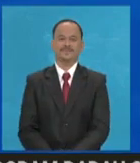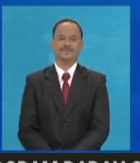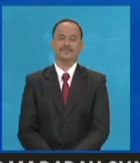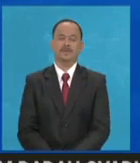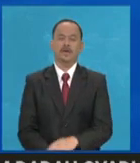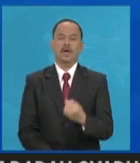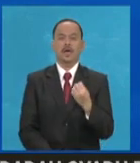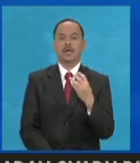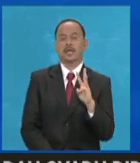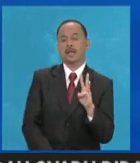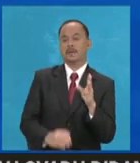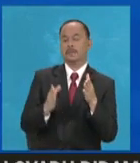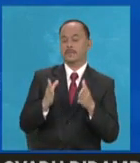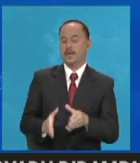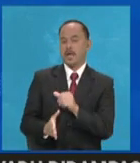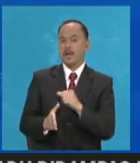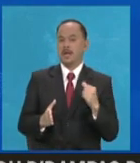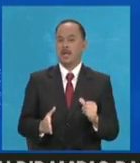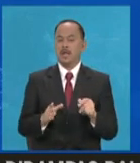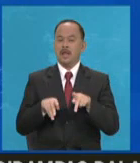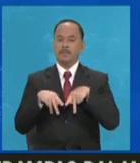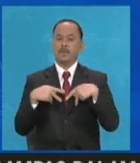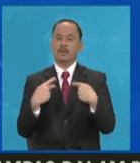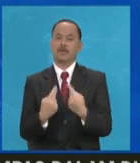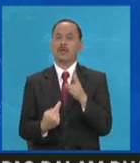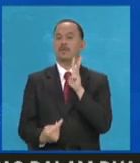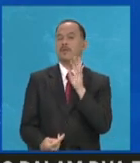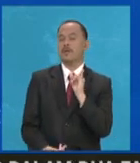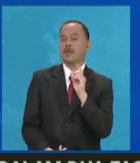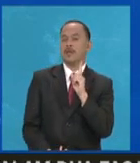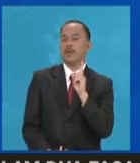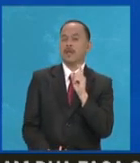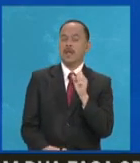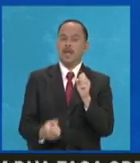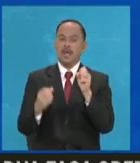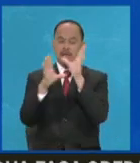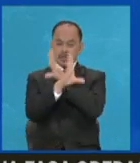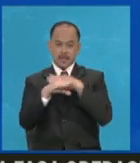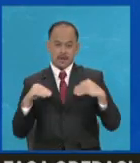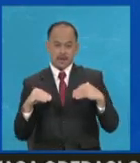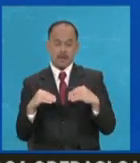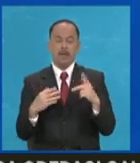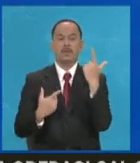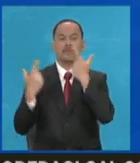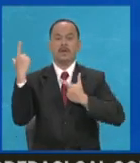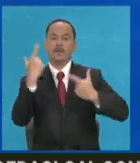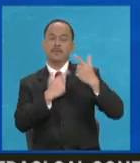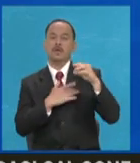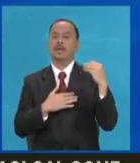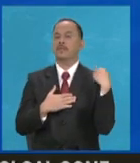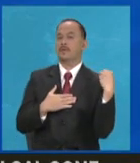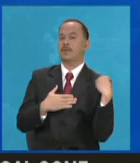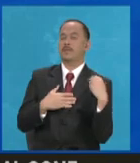16 orang ahli persetujuan perkumpulan wanita Serawak pipi Double S mengadakan lawatan muhibah ke ibu